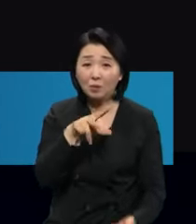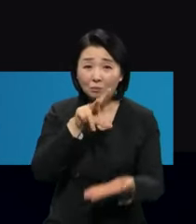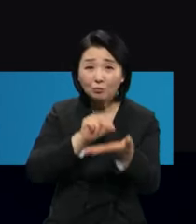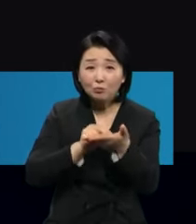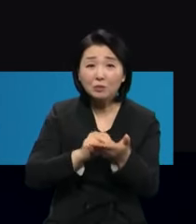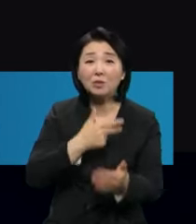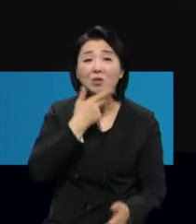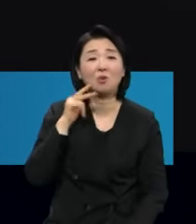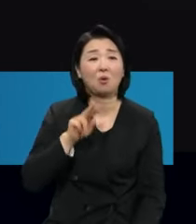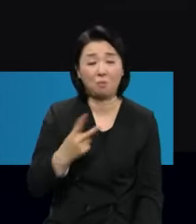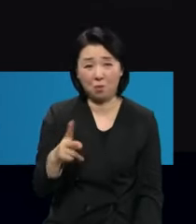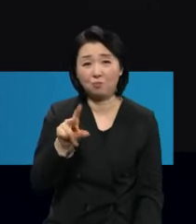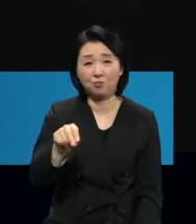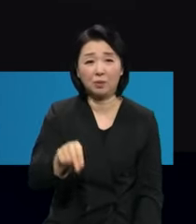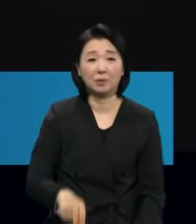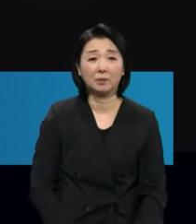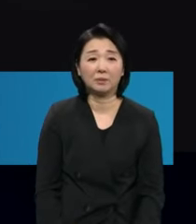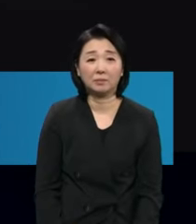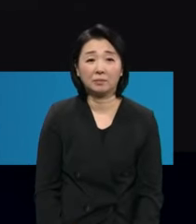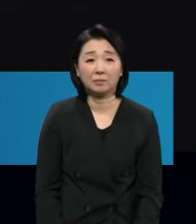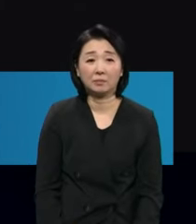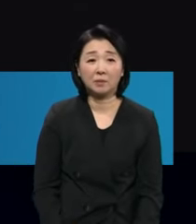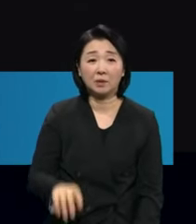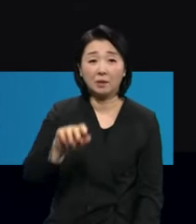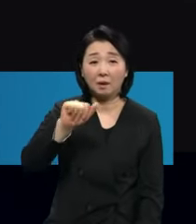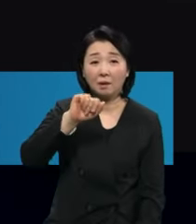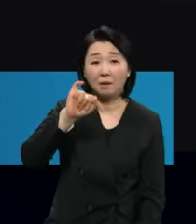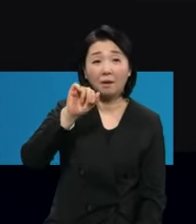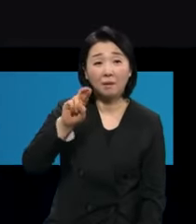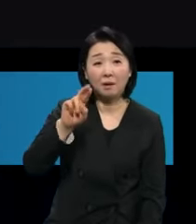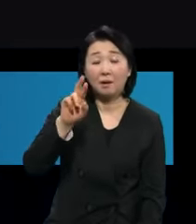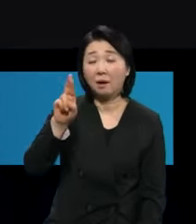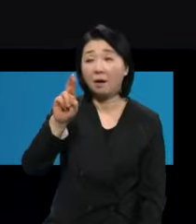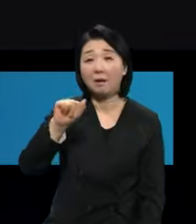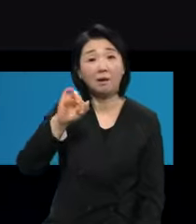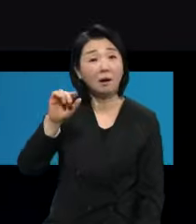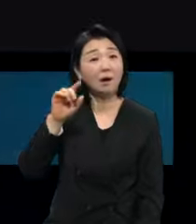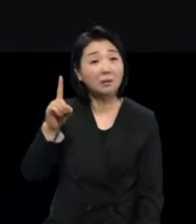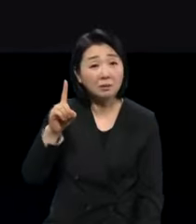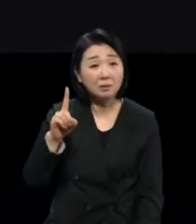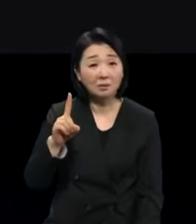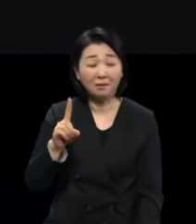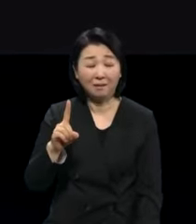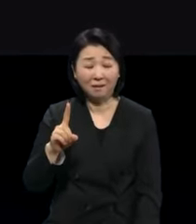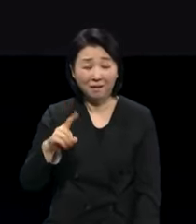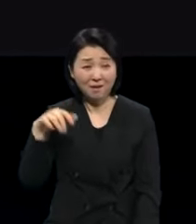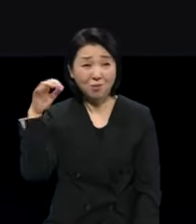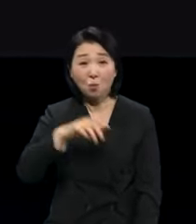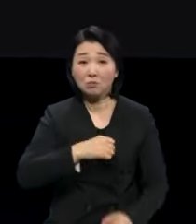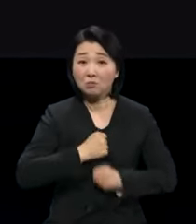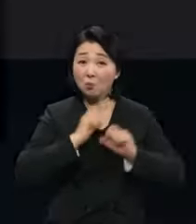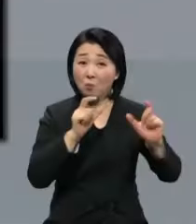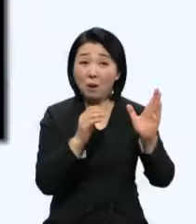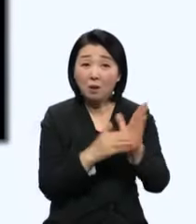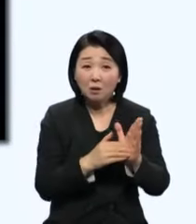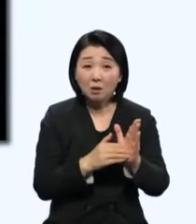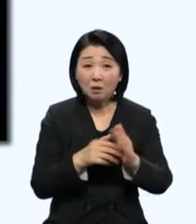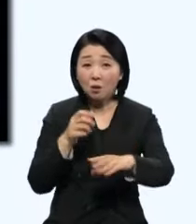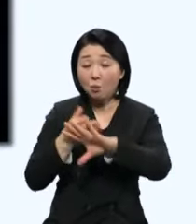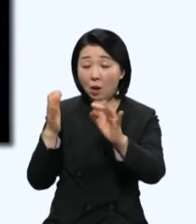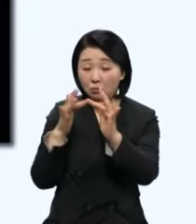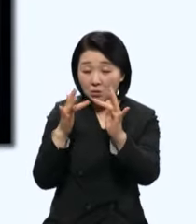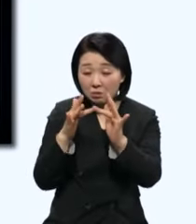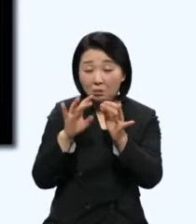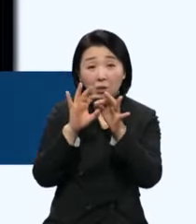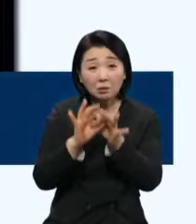문제는 영어 번역이었습니다. 에어 레이드라고 번역했는데 공습 경보란 뜻입니다. 외국 온라인